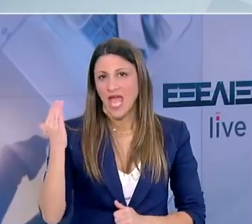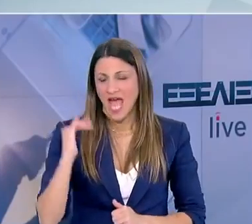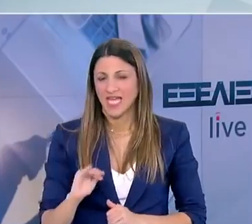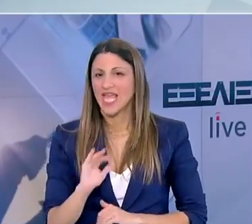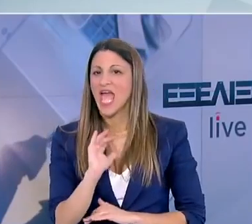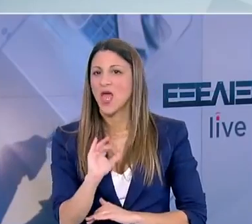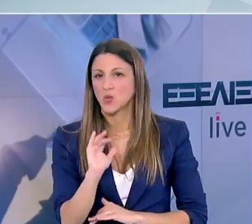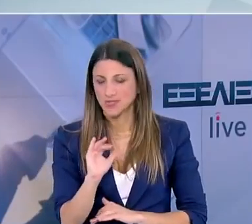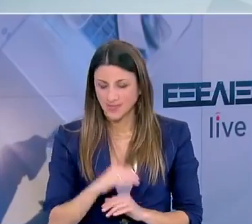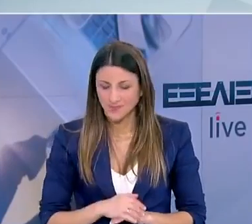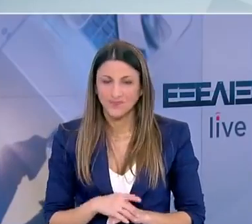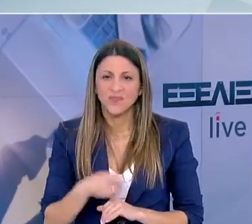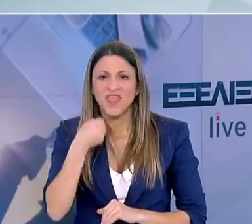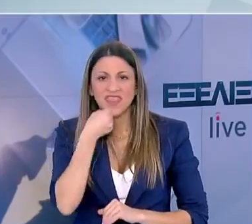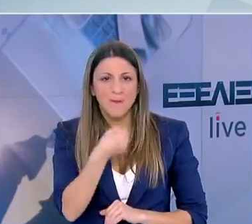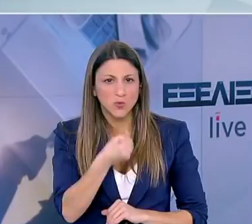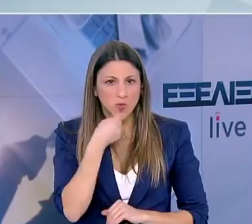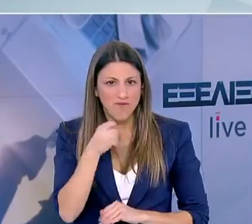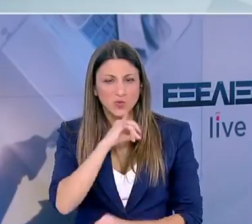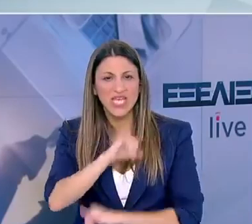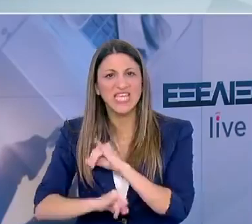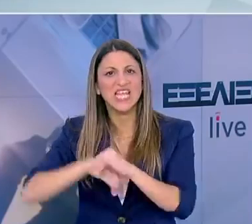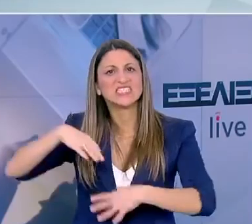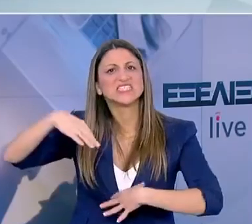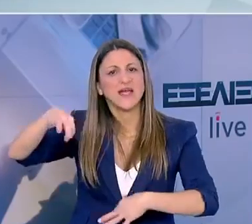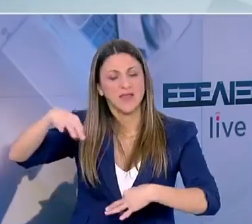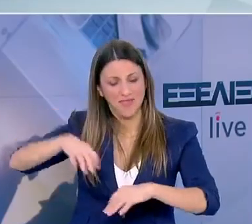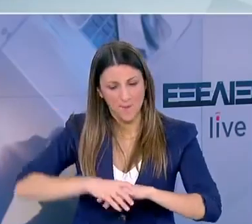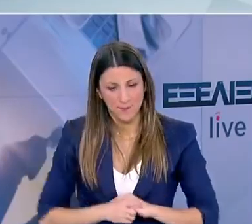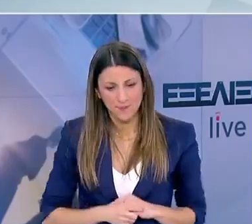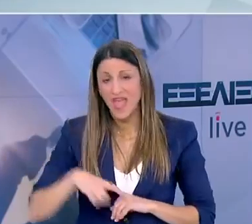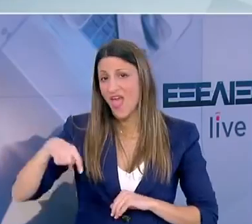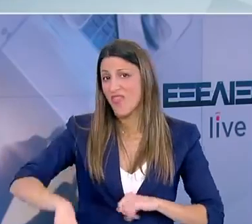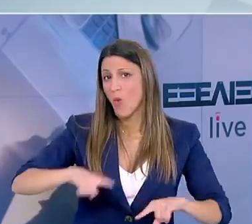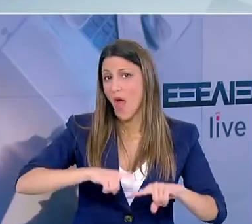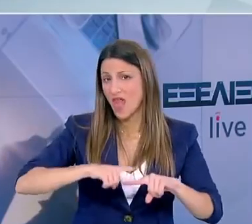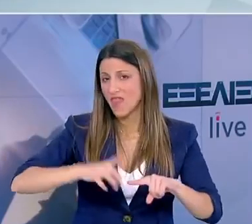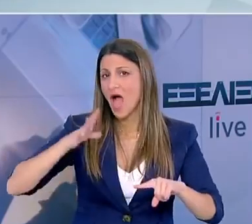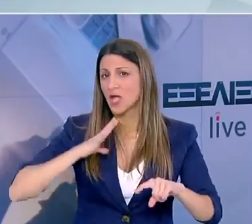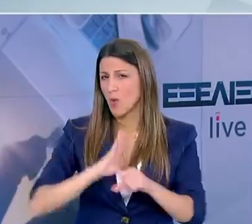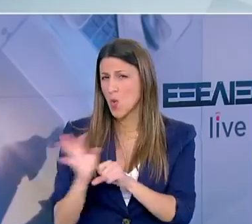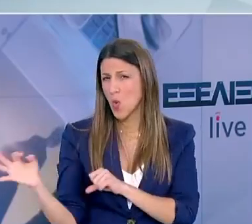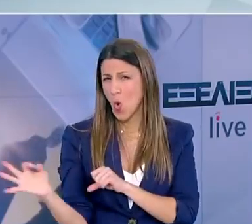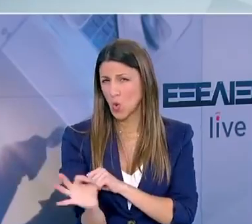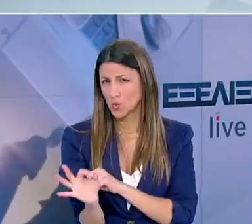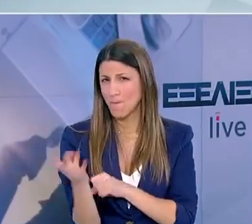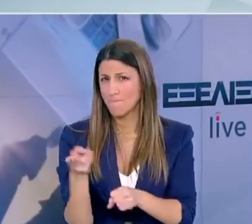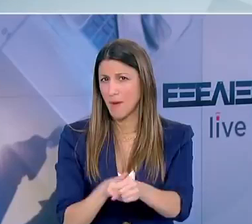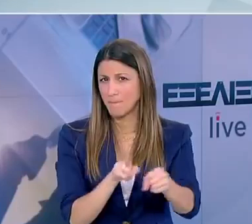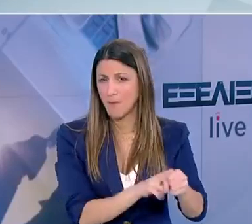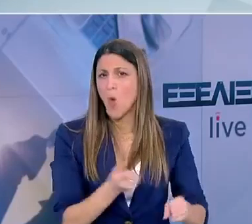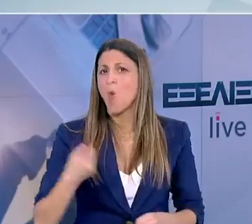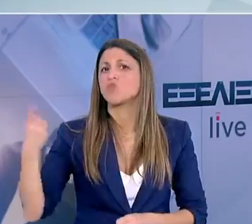Κεφάλαιο και το Capital.gr. Κύριε Τσιόδρα, από τους θανόντες στην Ελλάδα από κορονοϊό, μπορείτε να μας πείτε τι ποσοστό ήταν